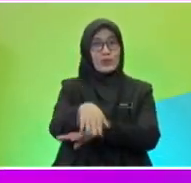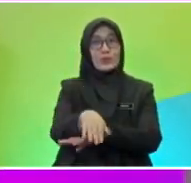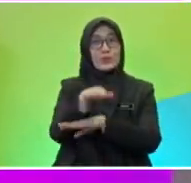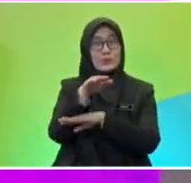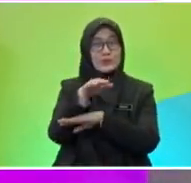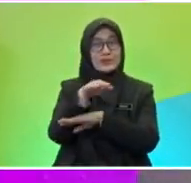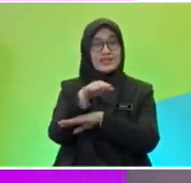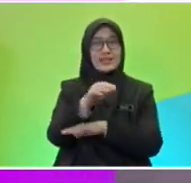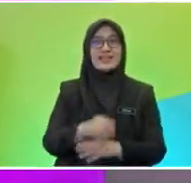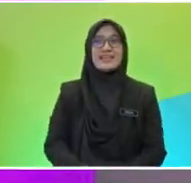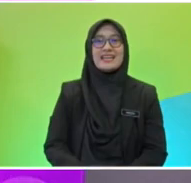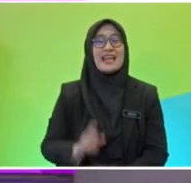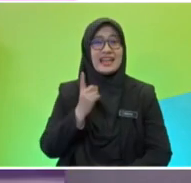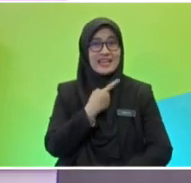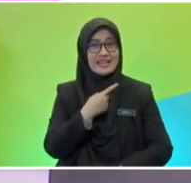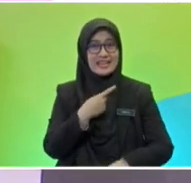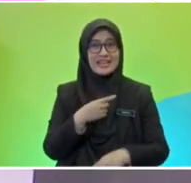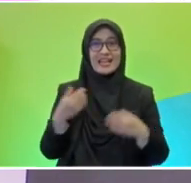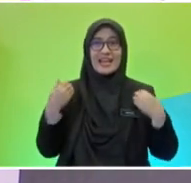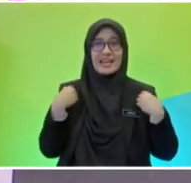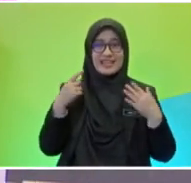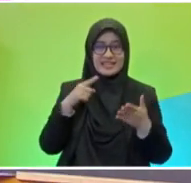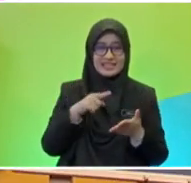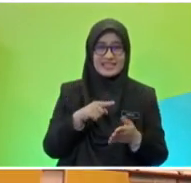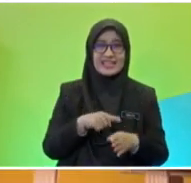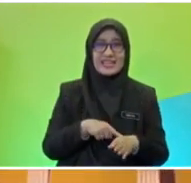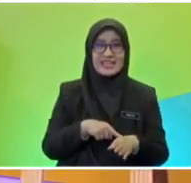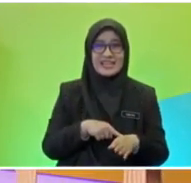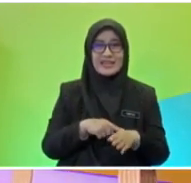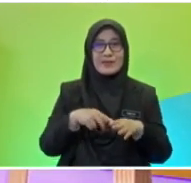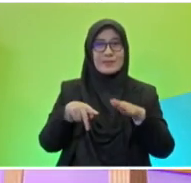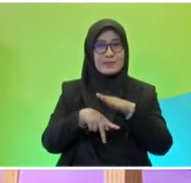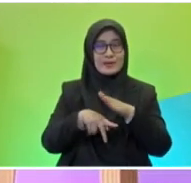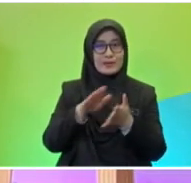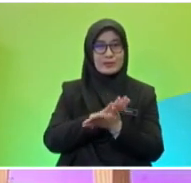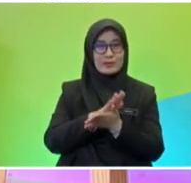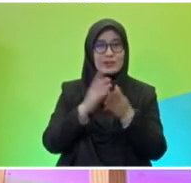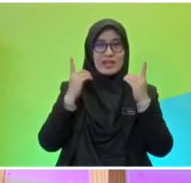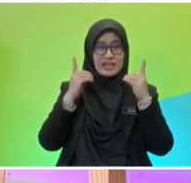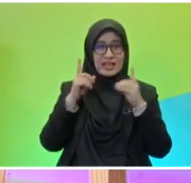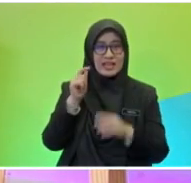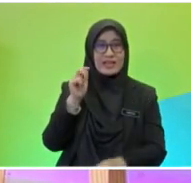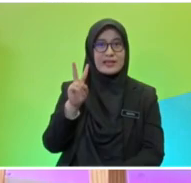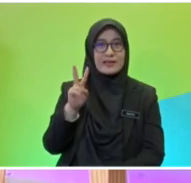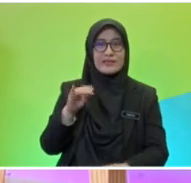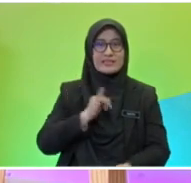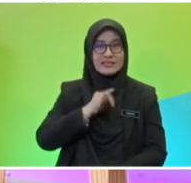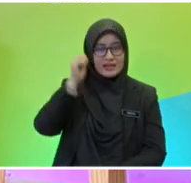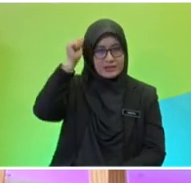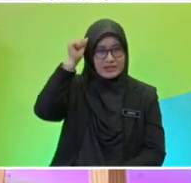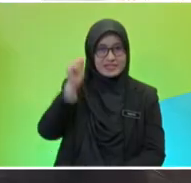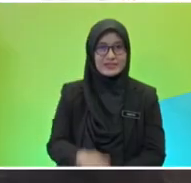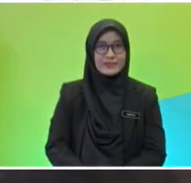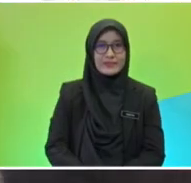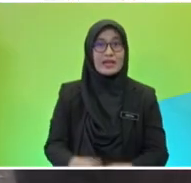Okey, masih lagi menyaksikan Prasekolah bersama dengan saya, Akmal Nazri. Cikgu, kali ini kita nak kena jadi haiwan apa pula, cikgu?